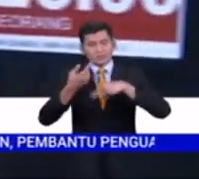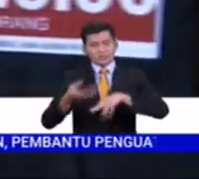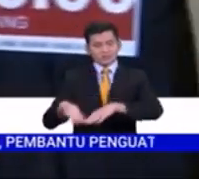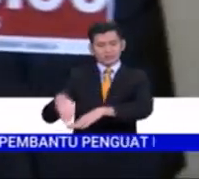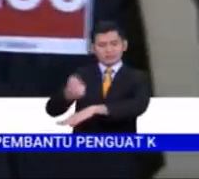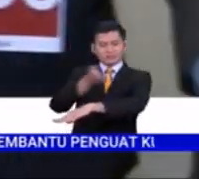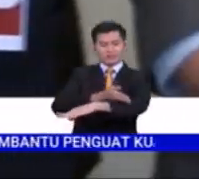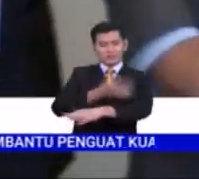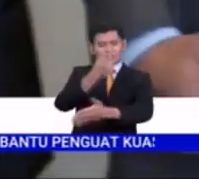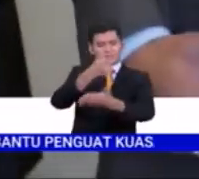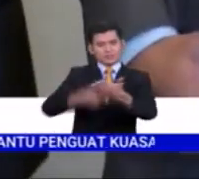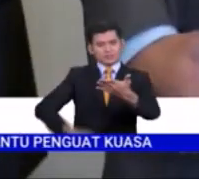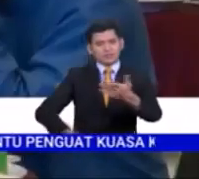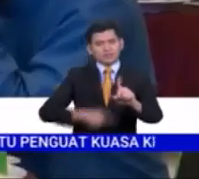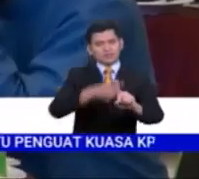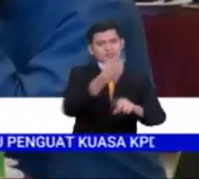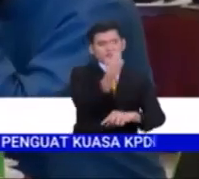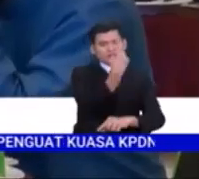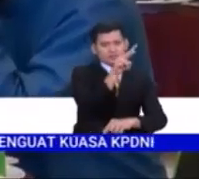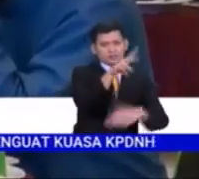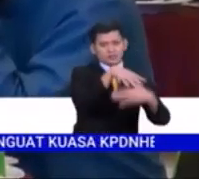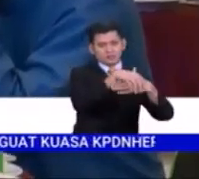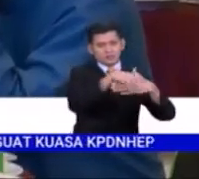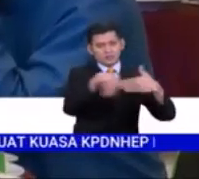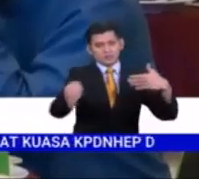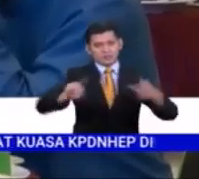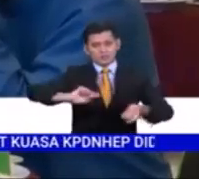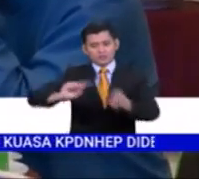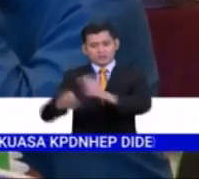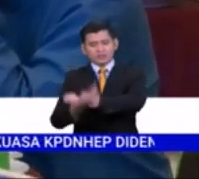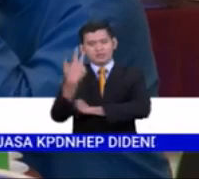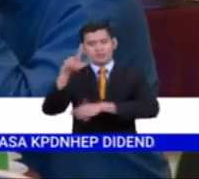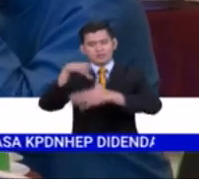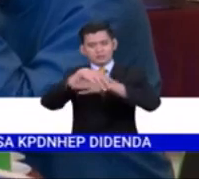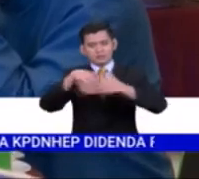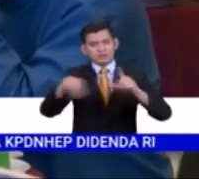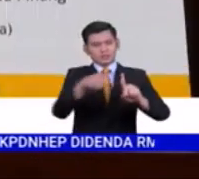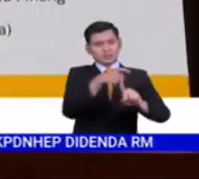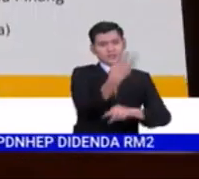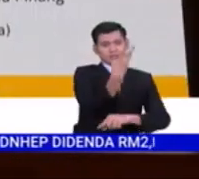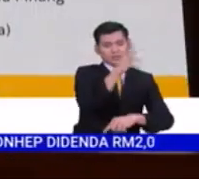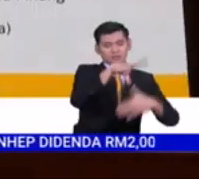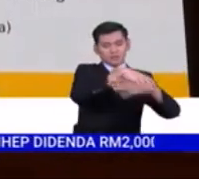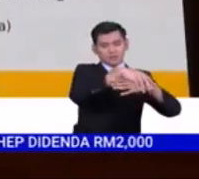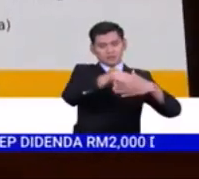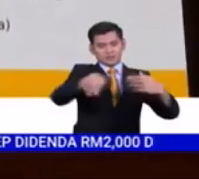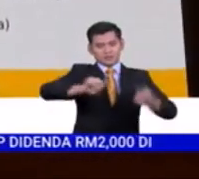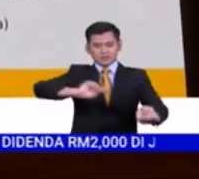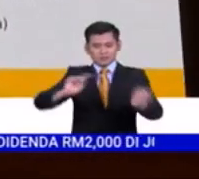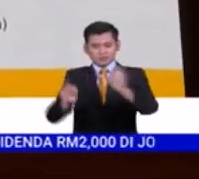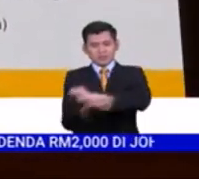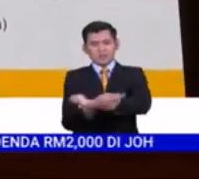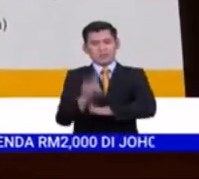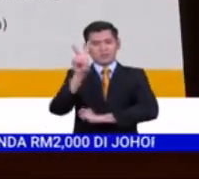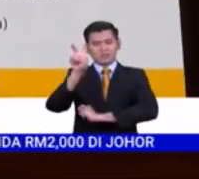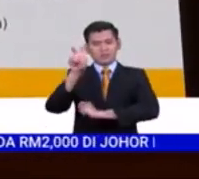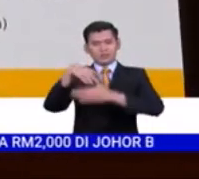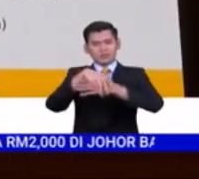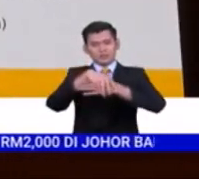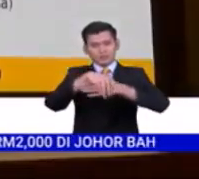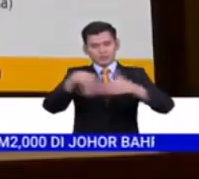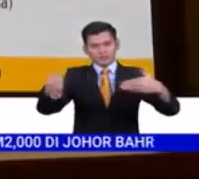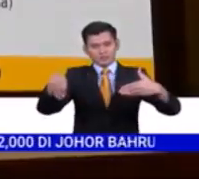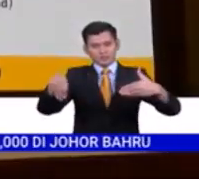fitrah dari RM12 ke RM13 dan dari RM16 ke RM20.